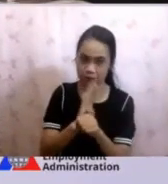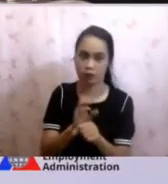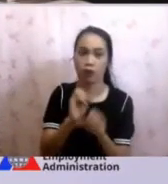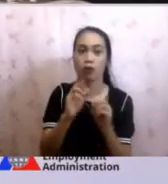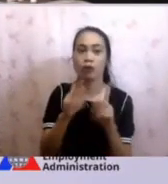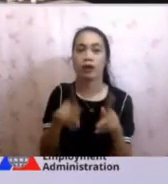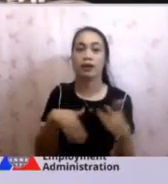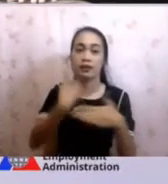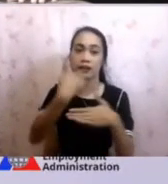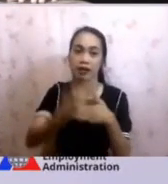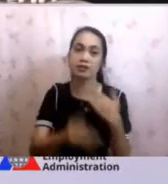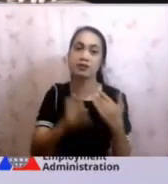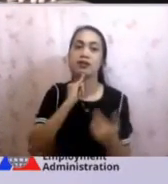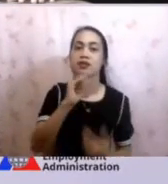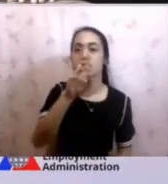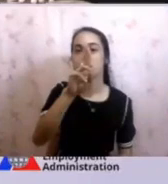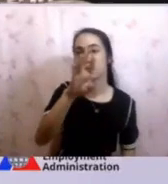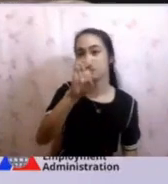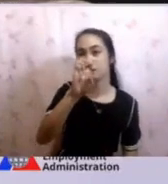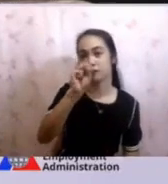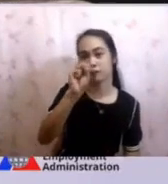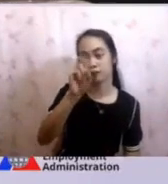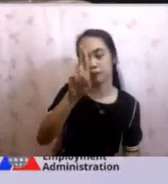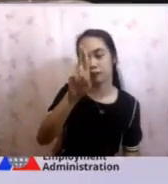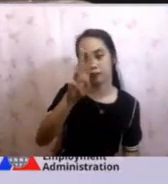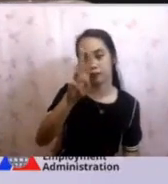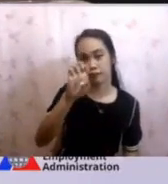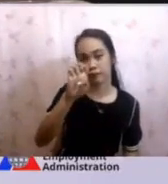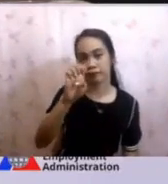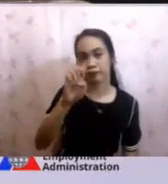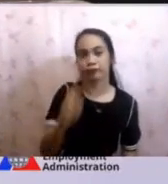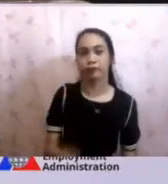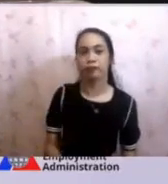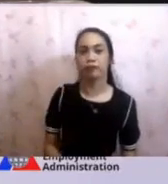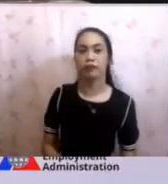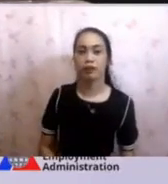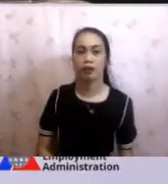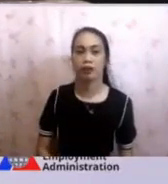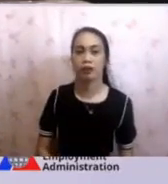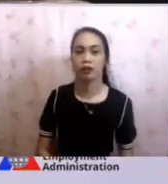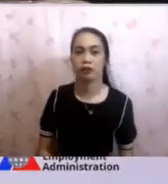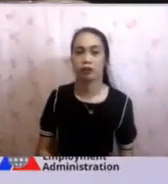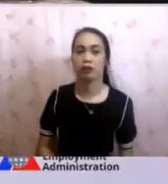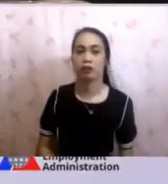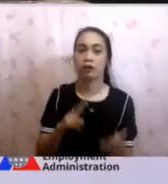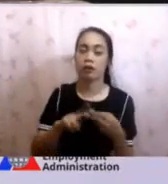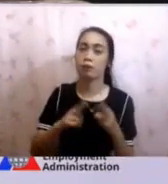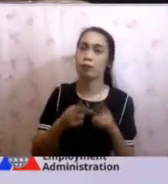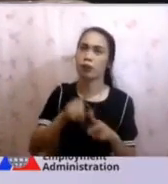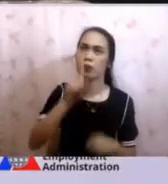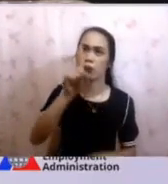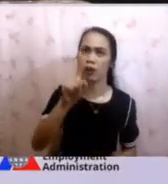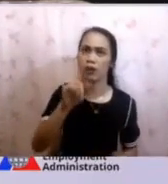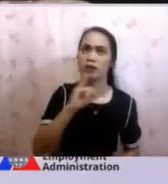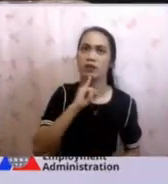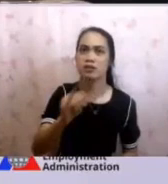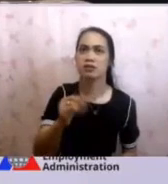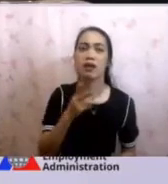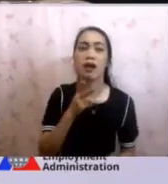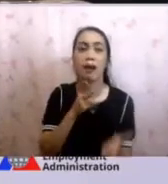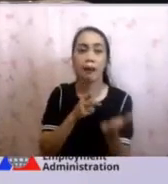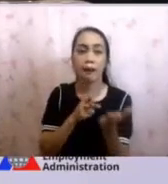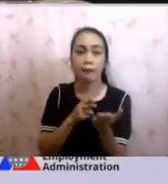gipangita nga trabaho. Okay, next is resume tips. So, nanatay cover letter. Next, we have the